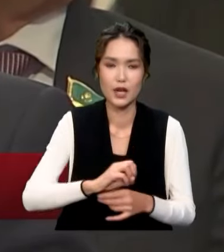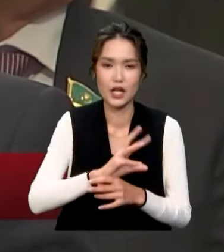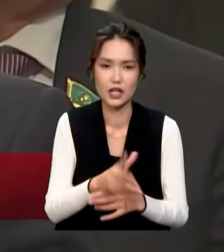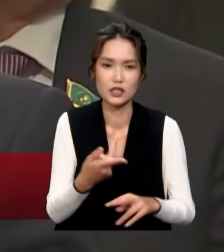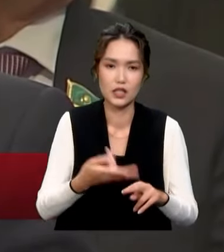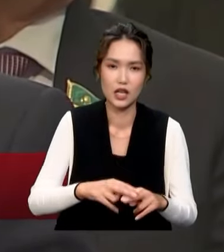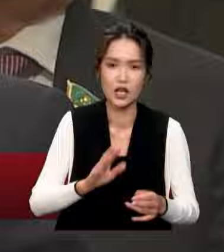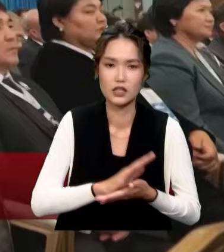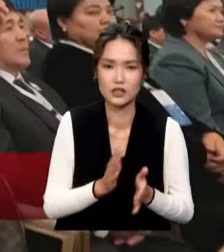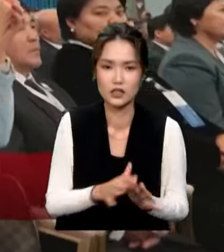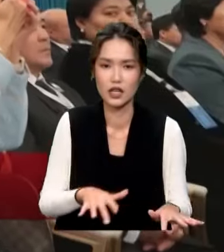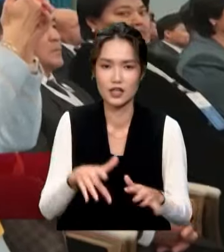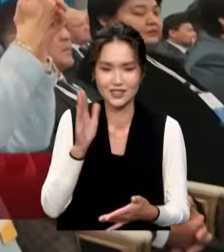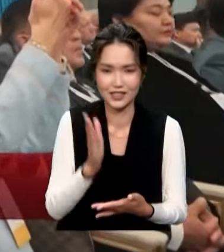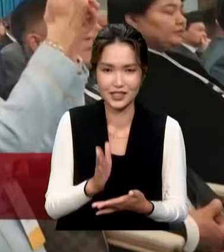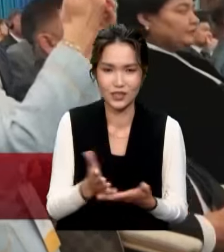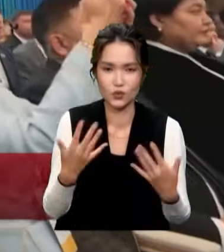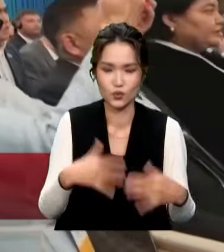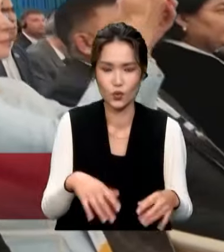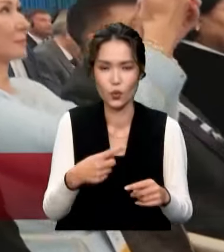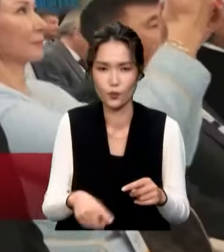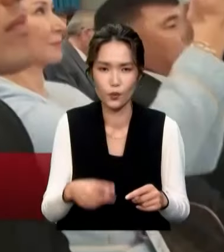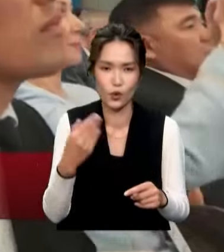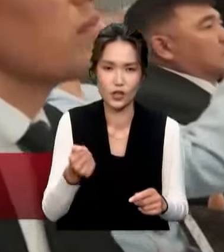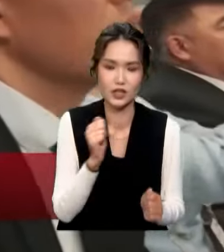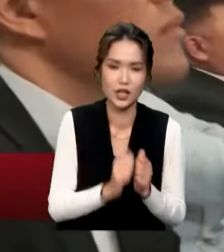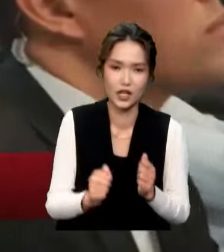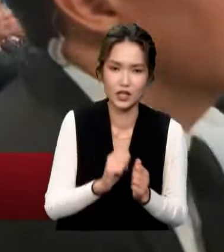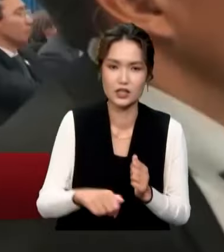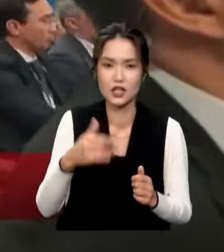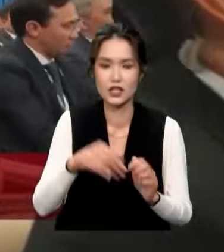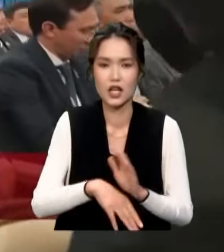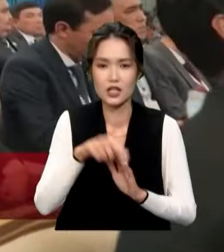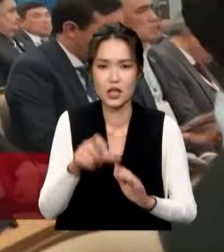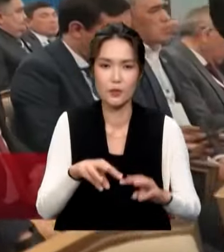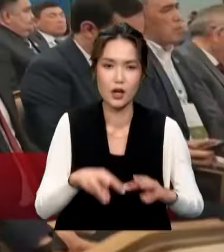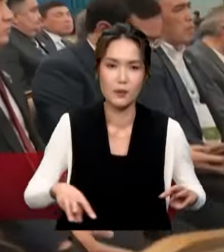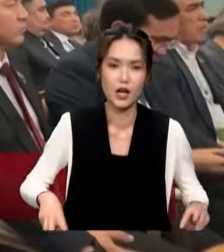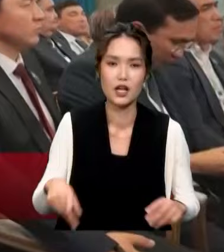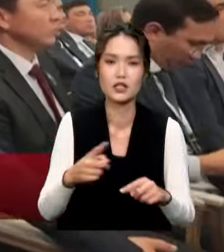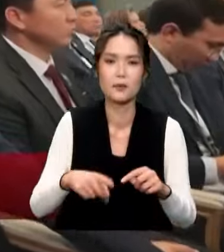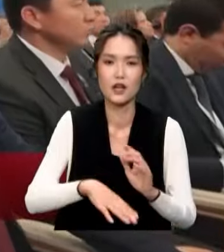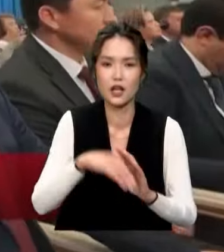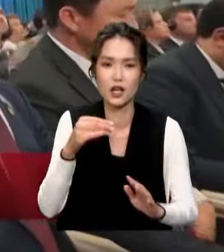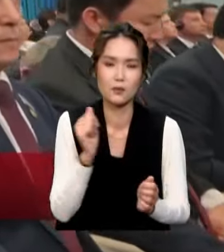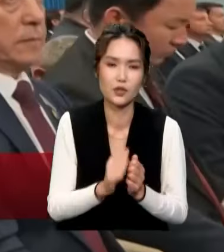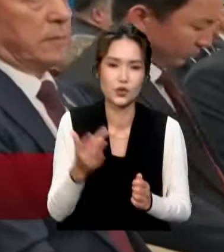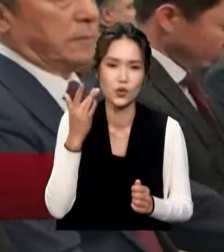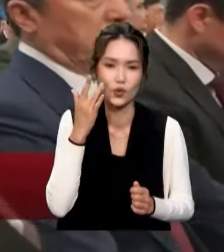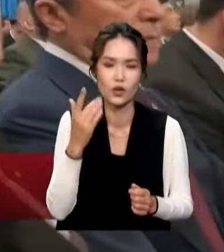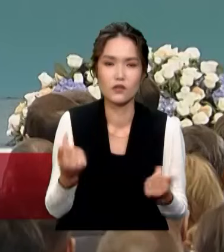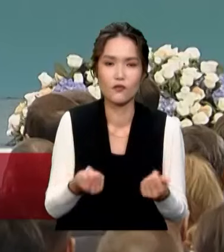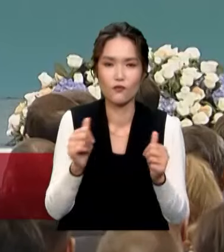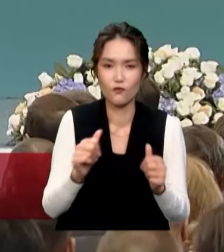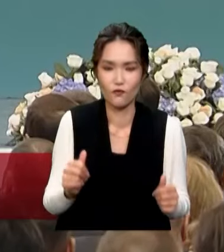этом вопросе пока имеются упущения. В частности, отчеты депутатов Маслихатов перед избирателями зачастую носят формальный